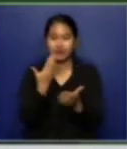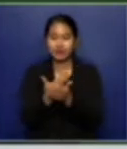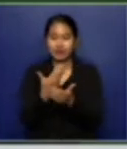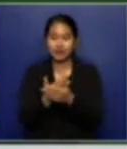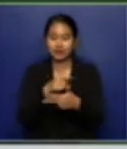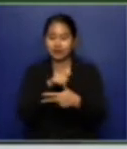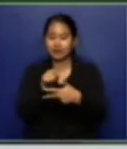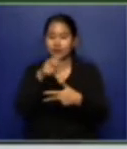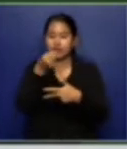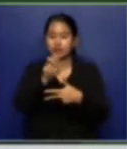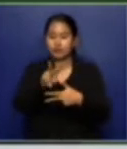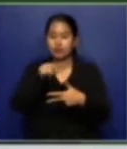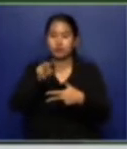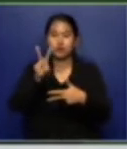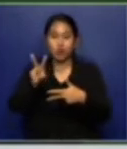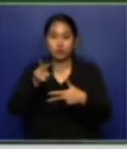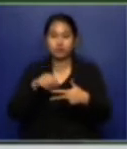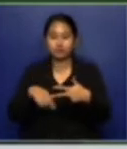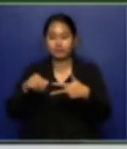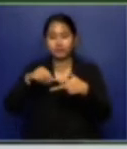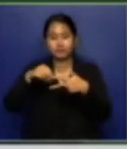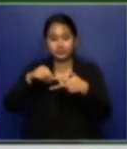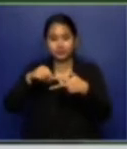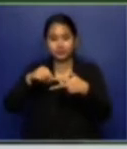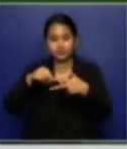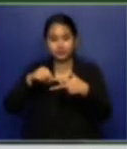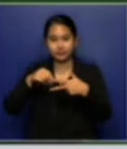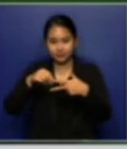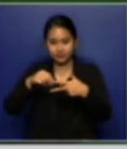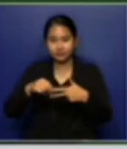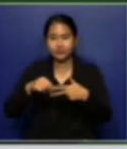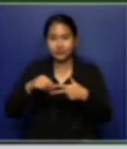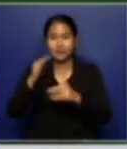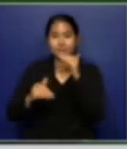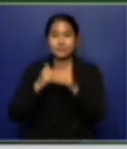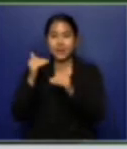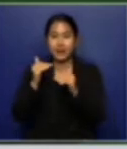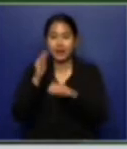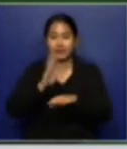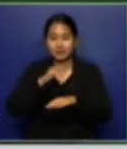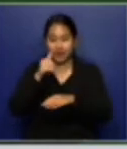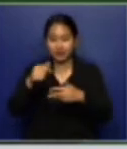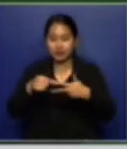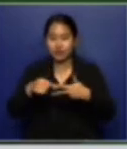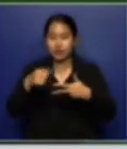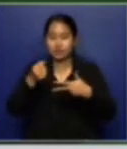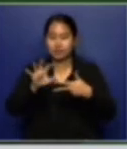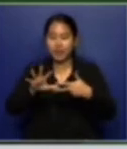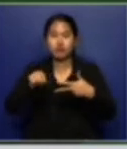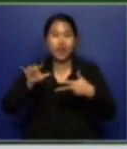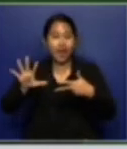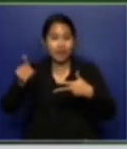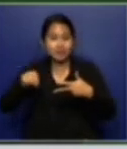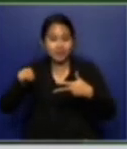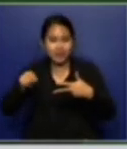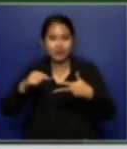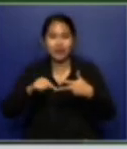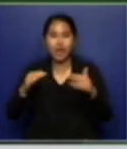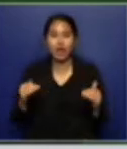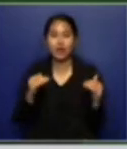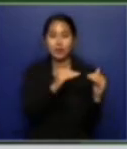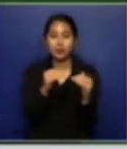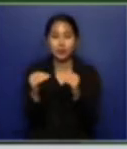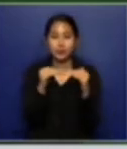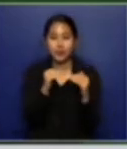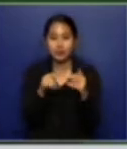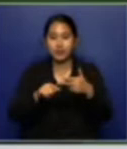ละ 12.2 ด้านเสริมสร้างศักยภาพร้อยละ 17.5 ด้านการสร้างโอกาสความเสมอภาคทางสังค